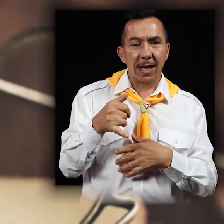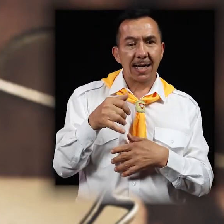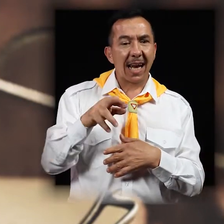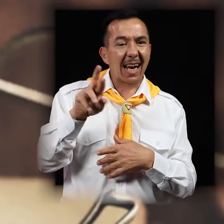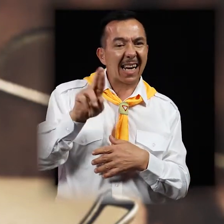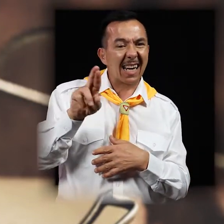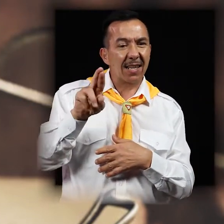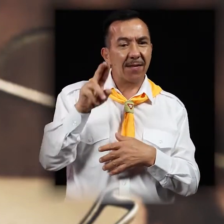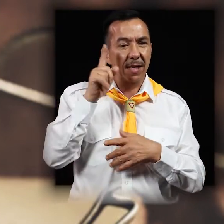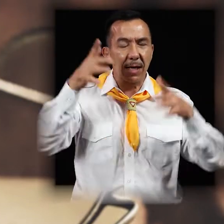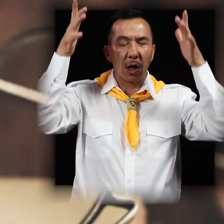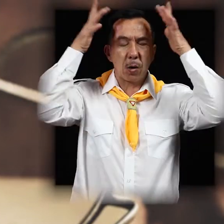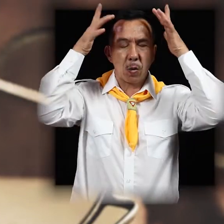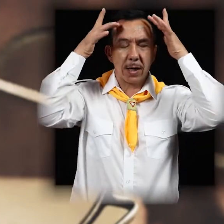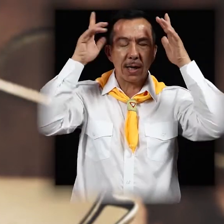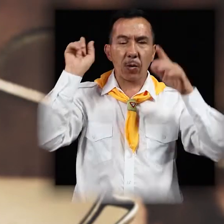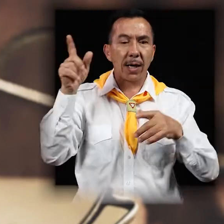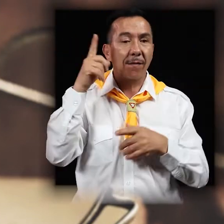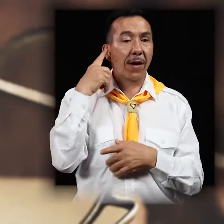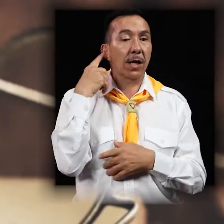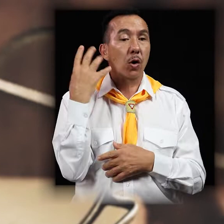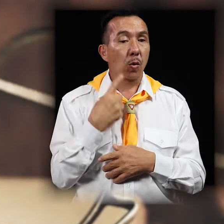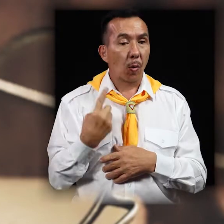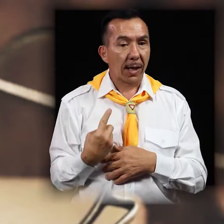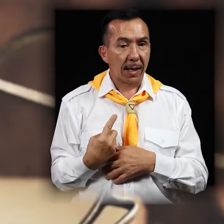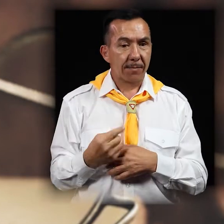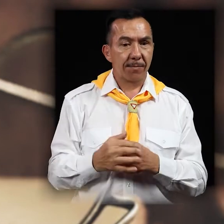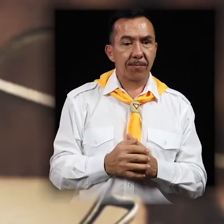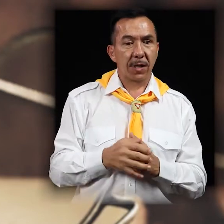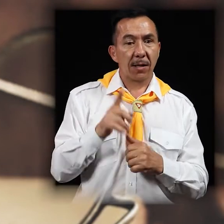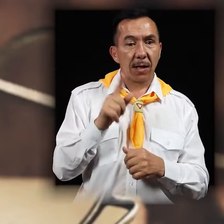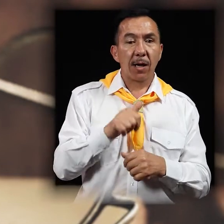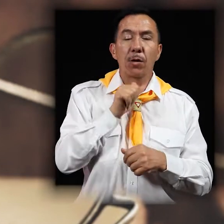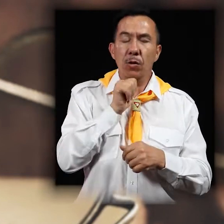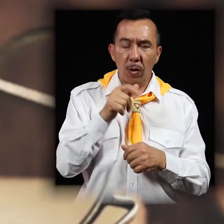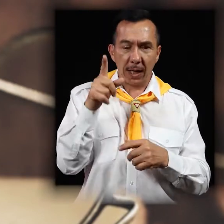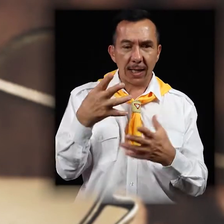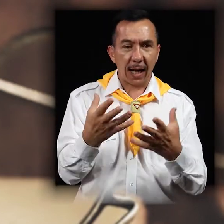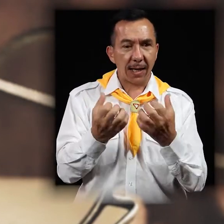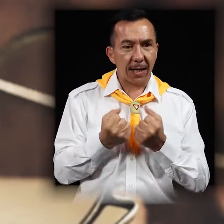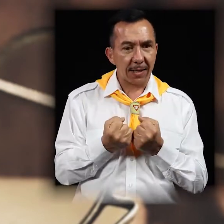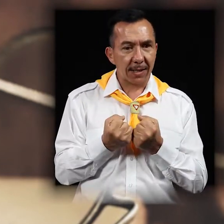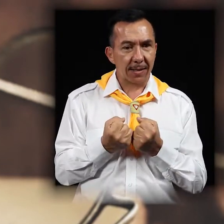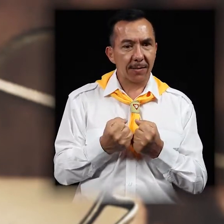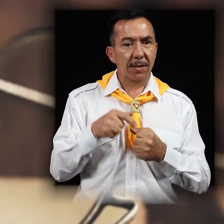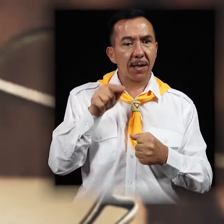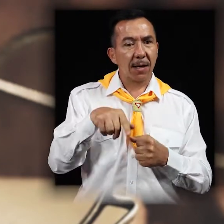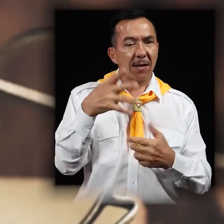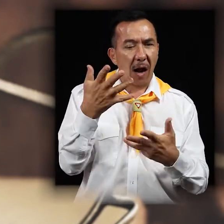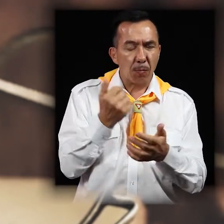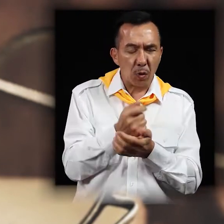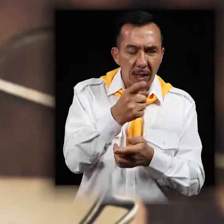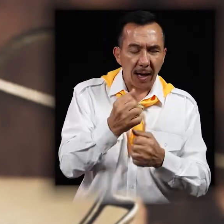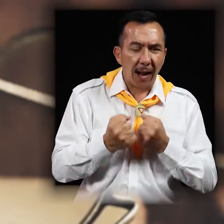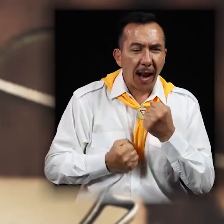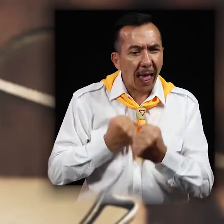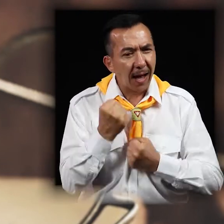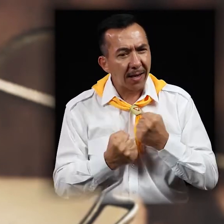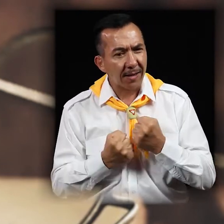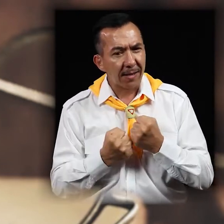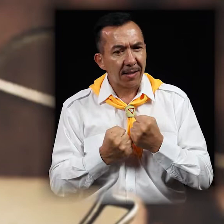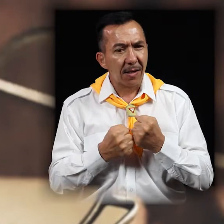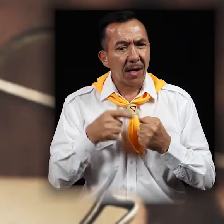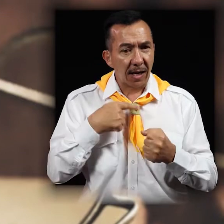die Jode. Dors het hy gekry, daar waar hy moes ly. Al gee hy spons met hy